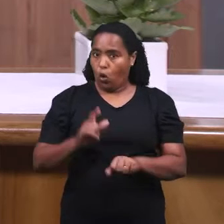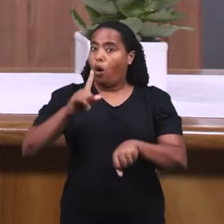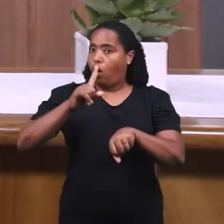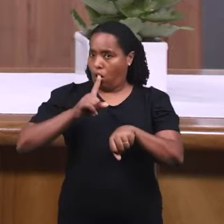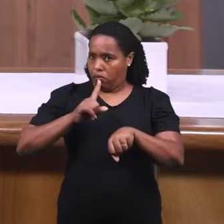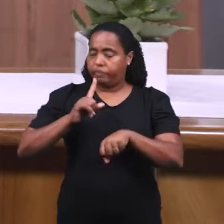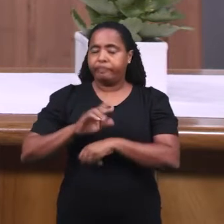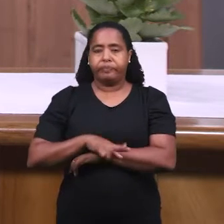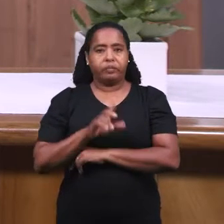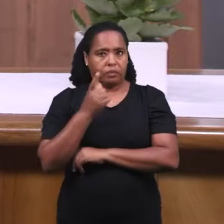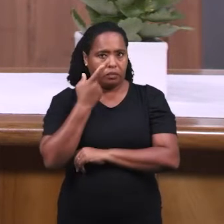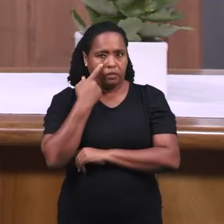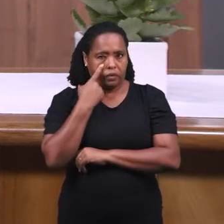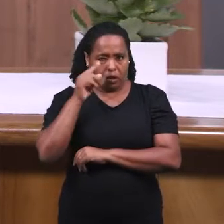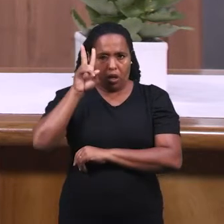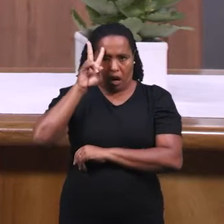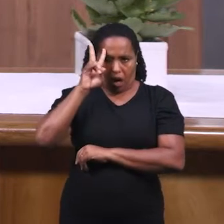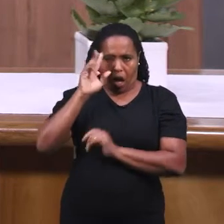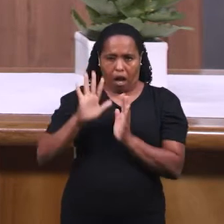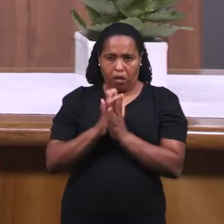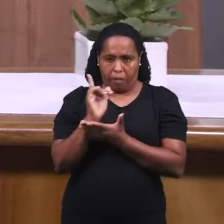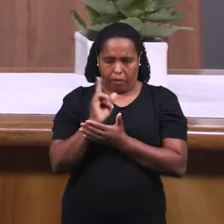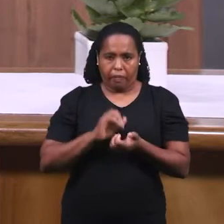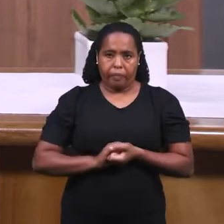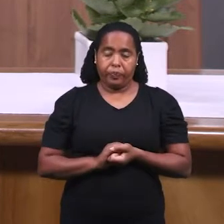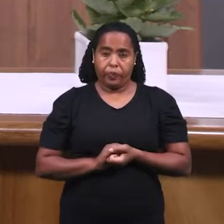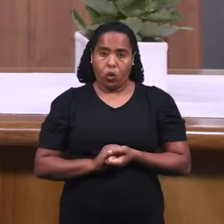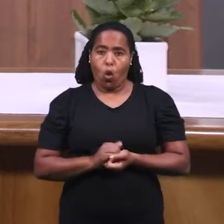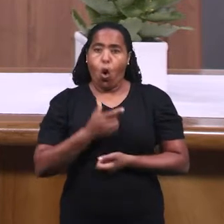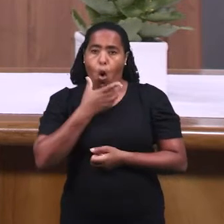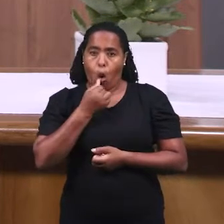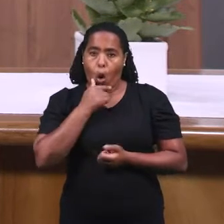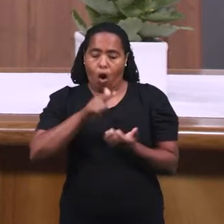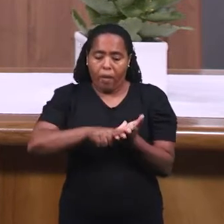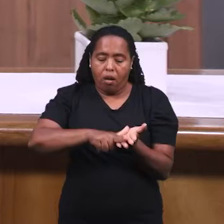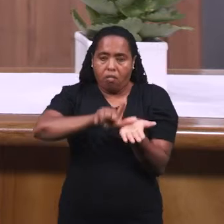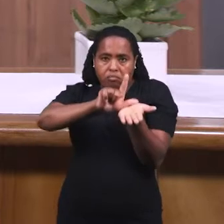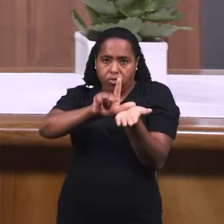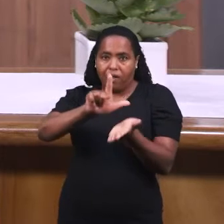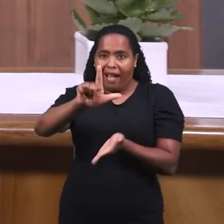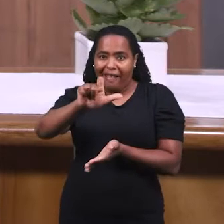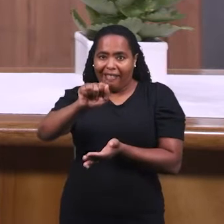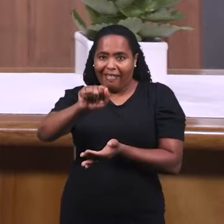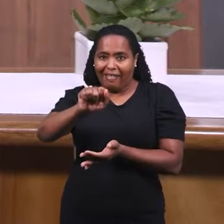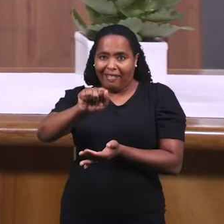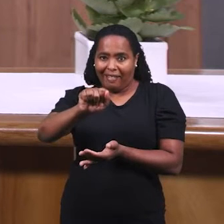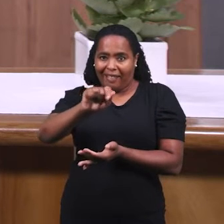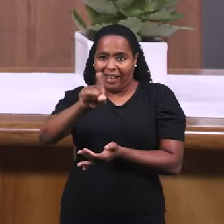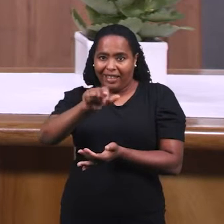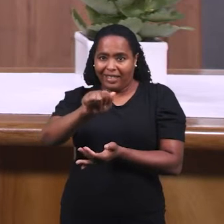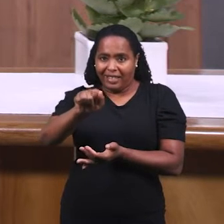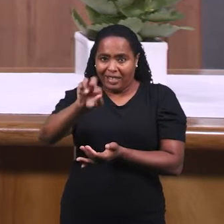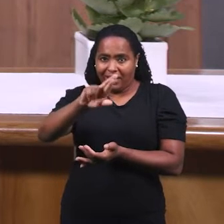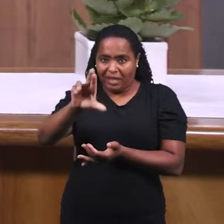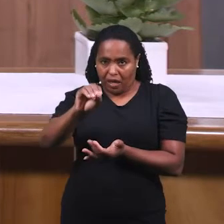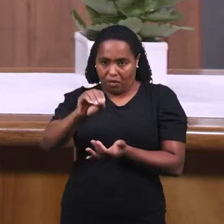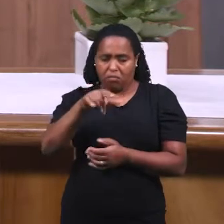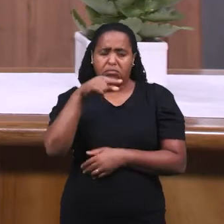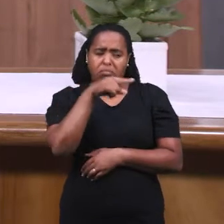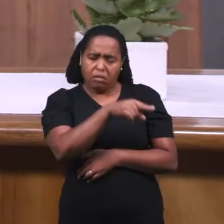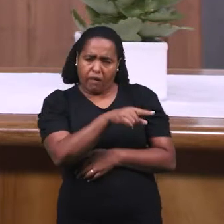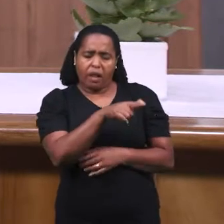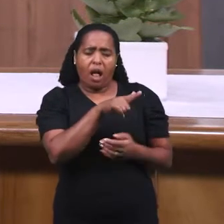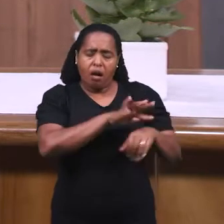Когда Лазарь заболел, брат Марфы и Марии, и они послали предупредить